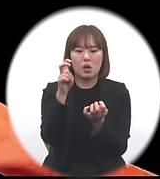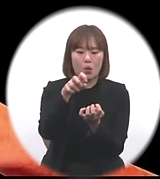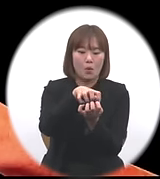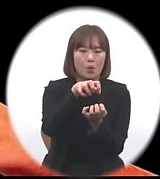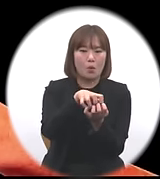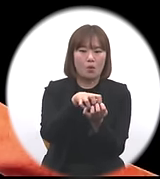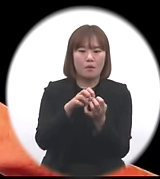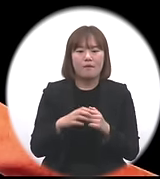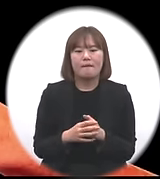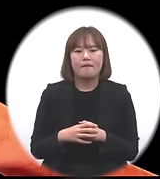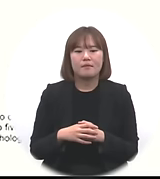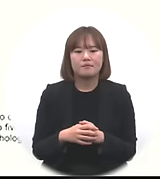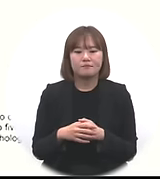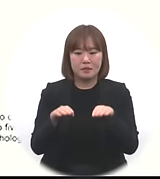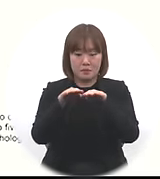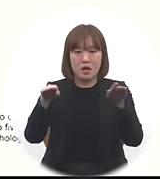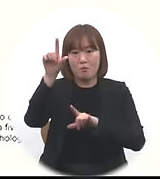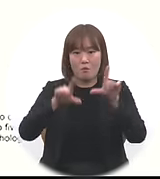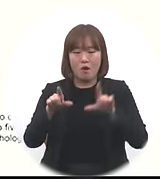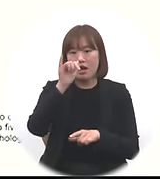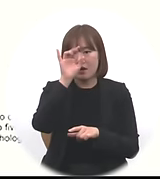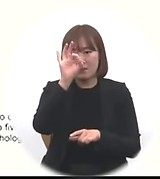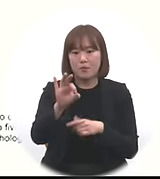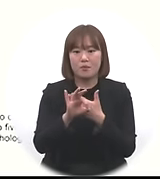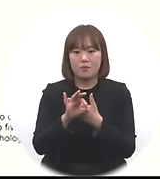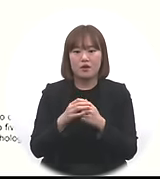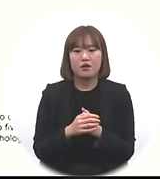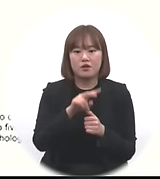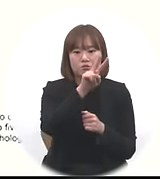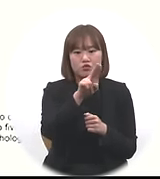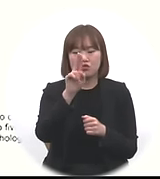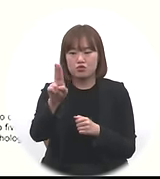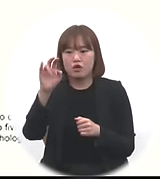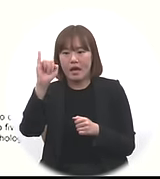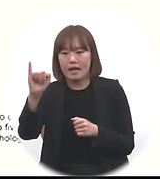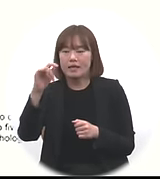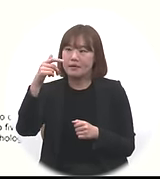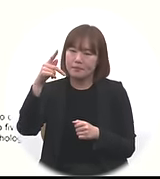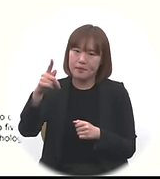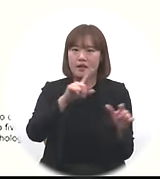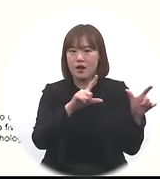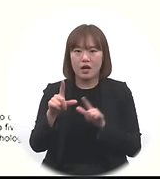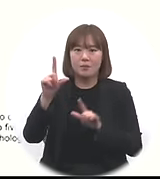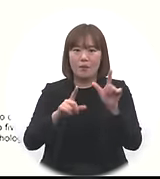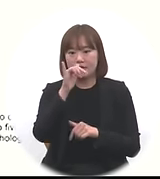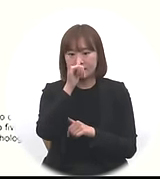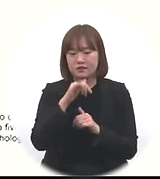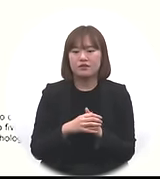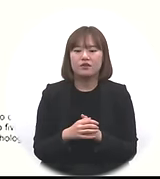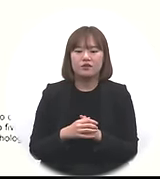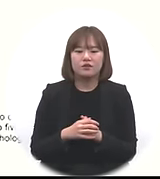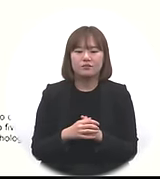있는 홈이 어떤 경우는 이렇게 밋밋하게 생긴 게 있대요. 여기 보시면 V타입, U타입 이렇게 있죠. 예.